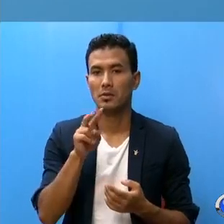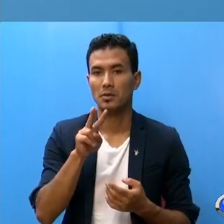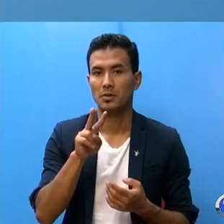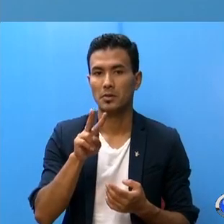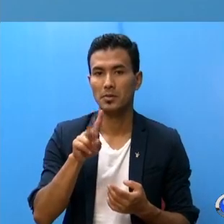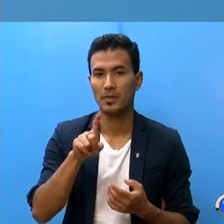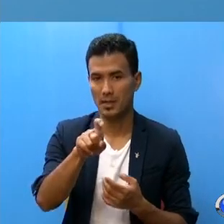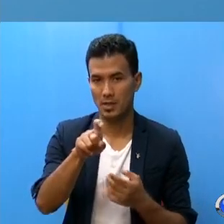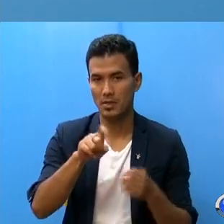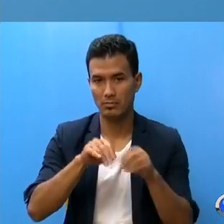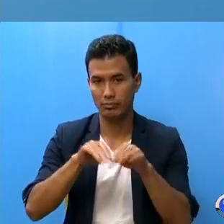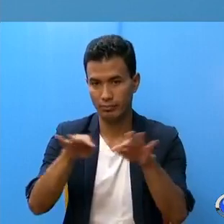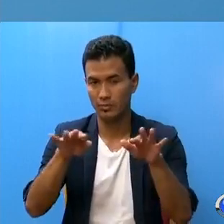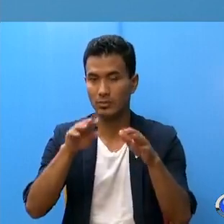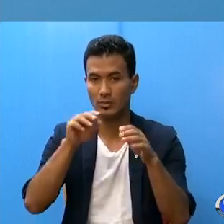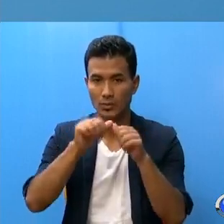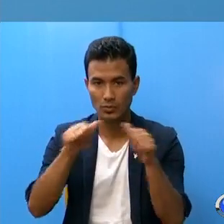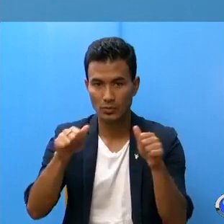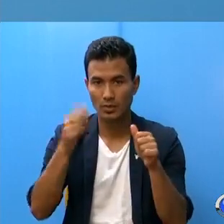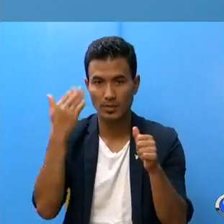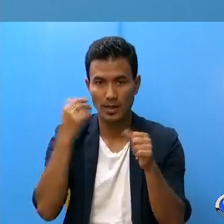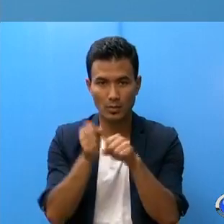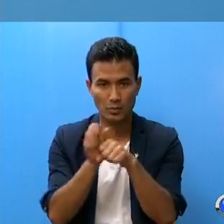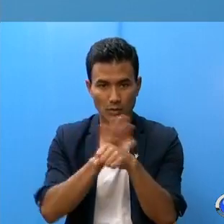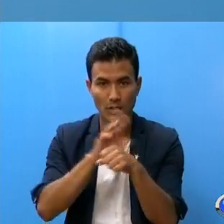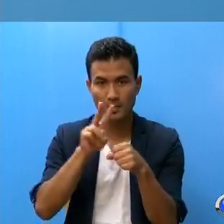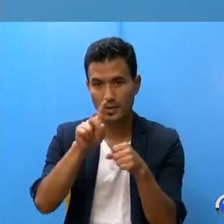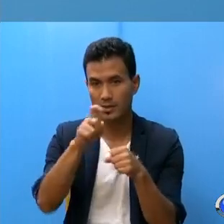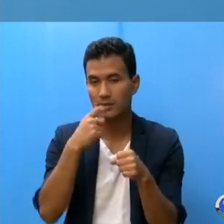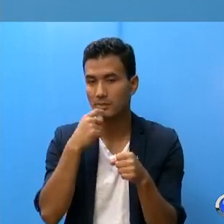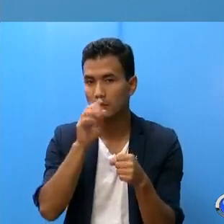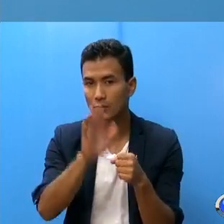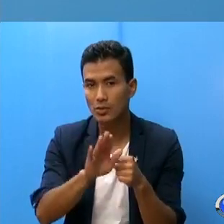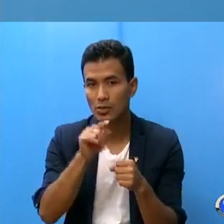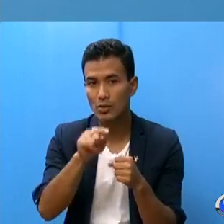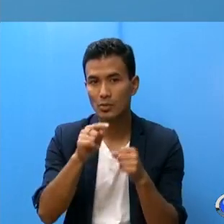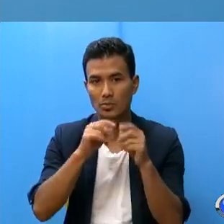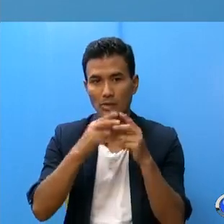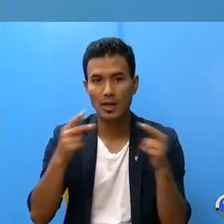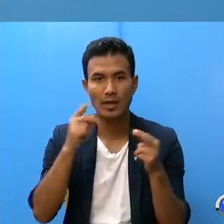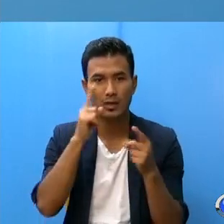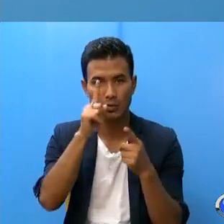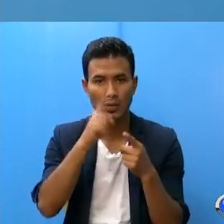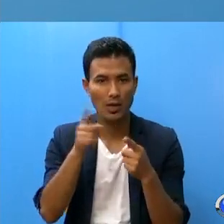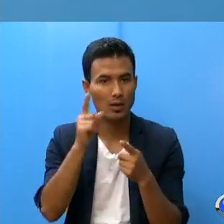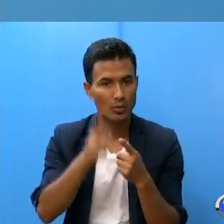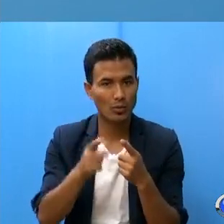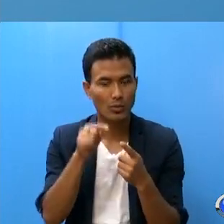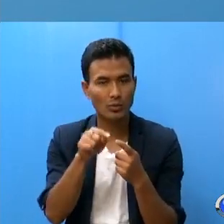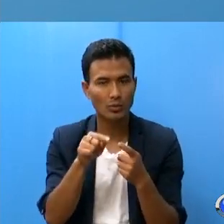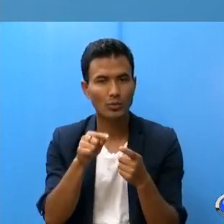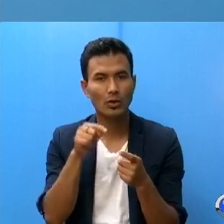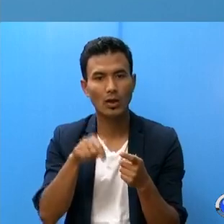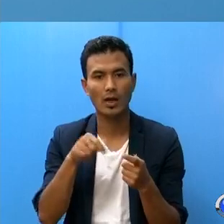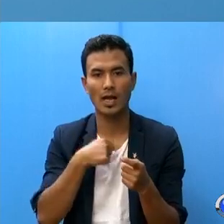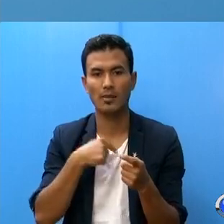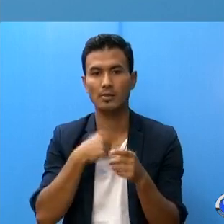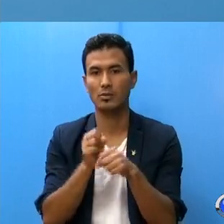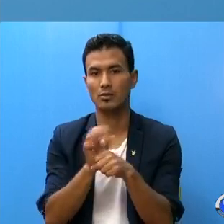भु हो जार के ओर आनें